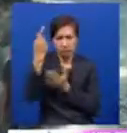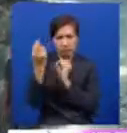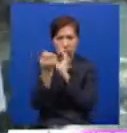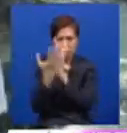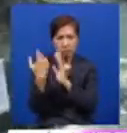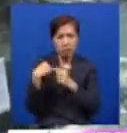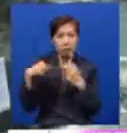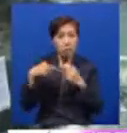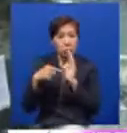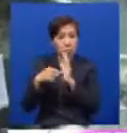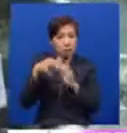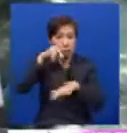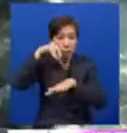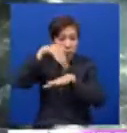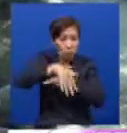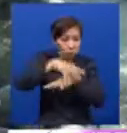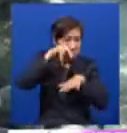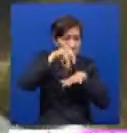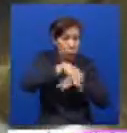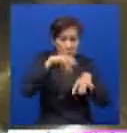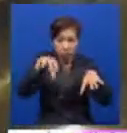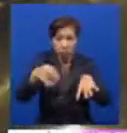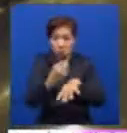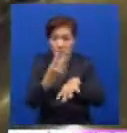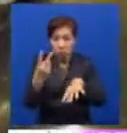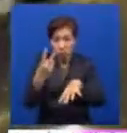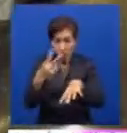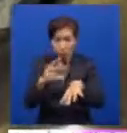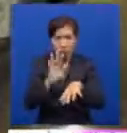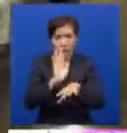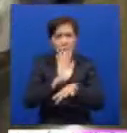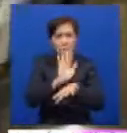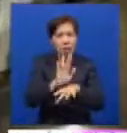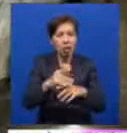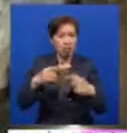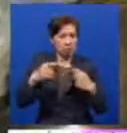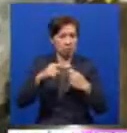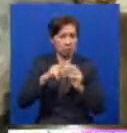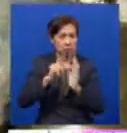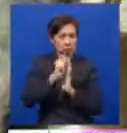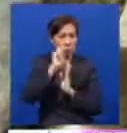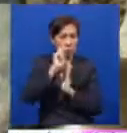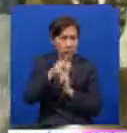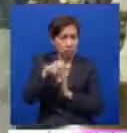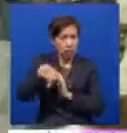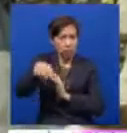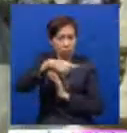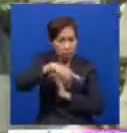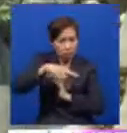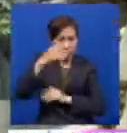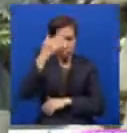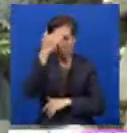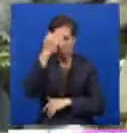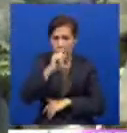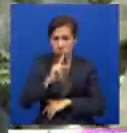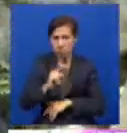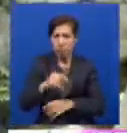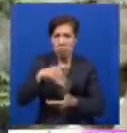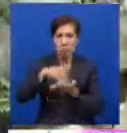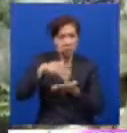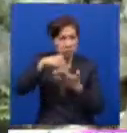เฉพาะน้ำตกไซเบอร์และน้ำตกแก่งสาวน้อยตำบลทองหลางอำเภอห้วยคตภายในหน่วยพิทักษ์ป่าไซเบอร์และศูนย์ศึกษา